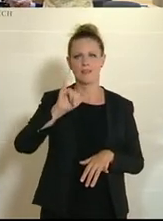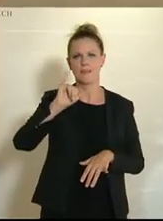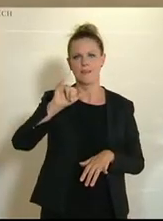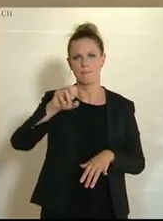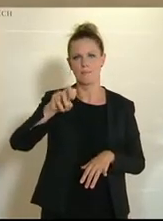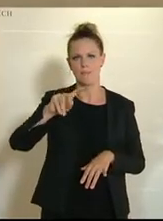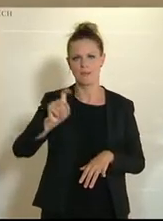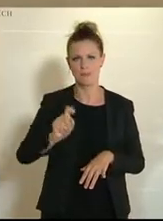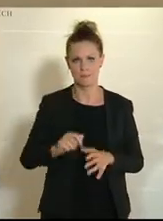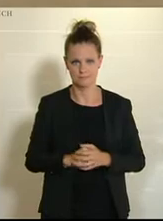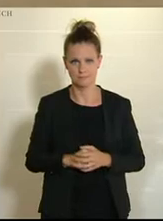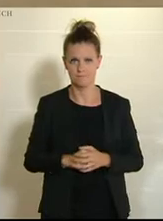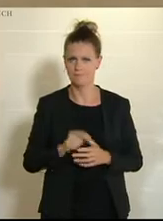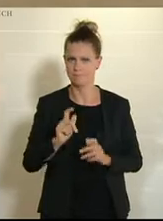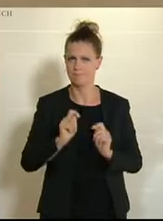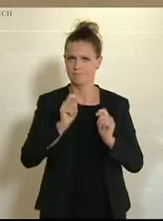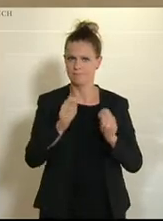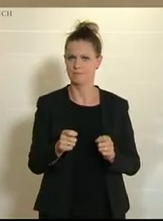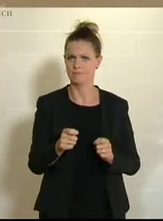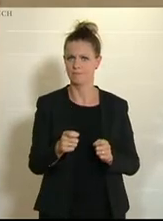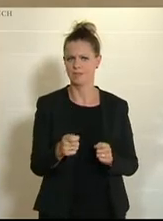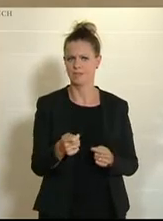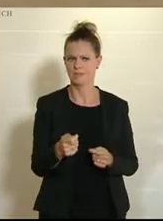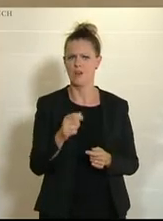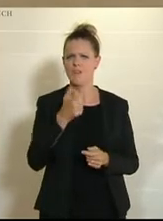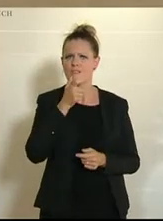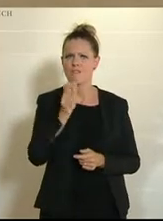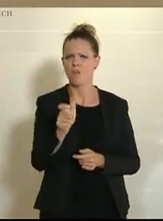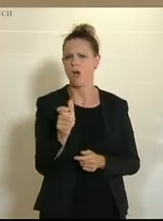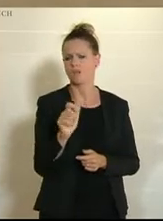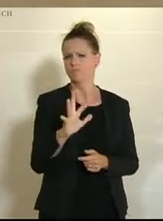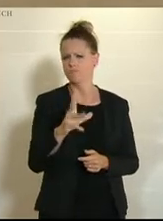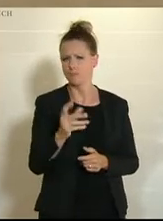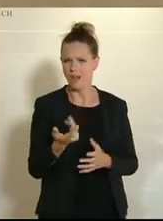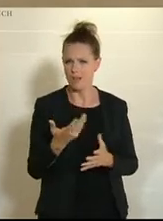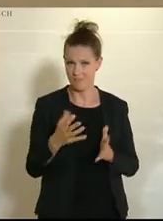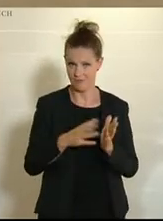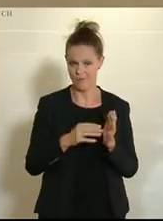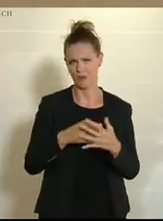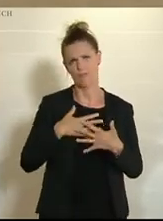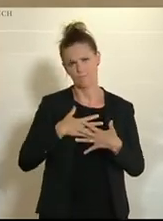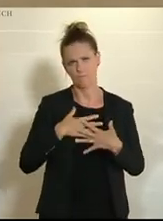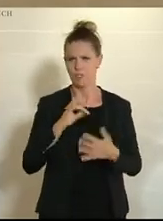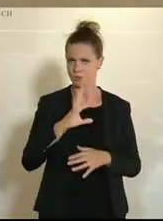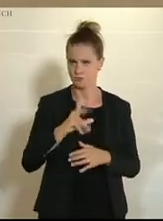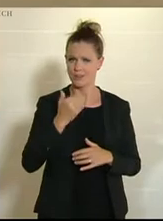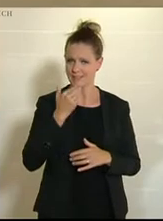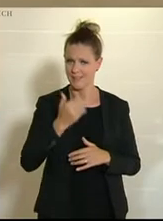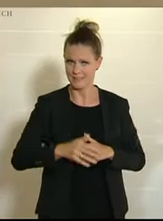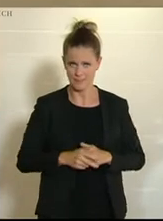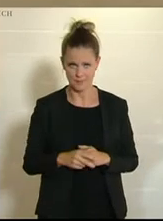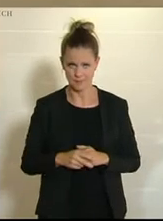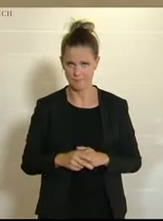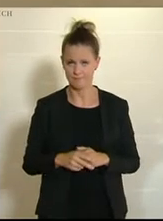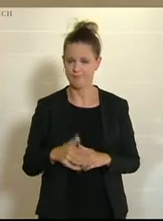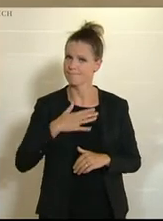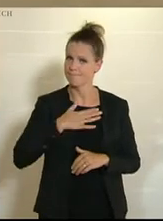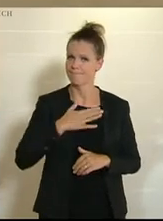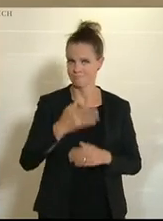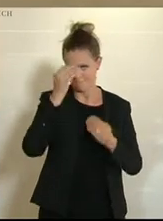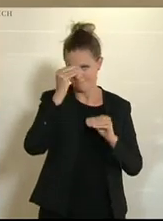zu unserem Antrag mehrfach das Wort wunderbar verwendet. Da wird mir ganz warm ums Herz. Danke. Ich möchte aber